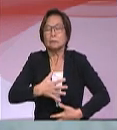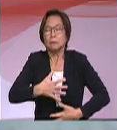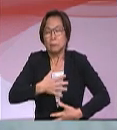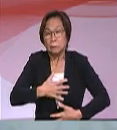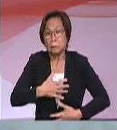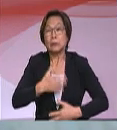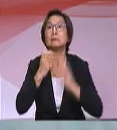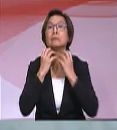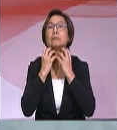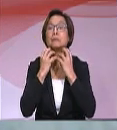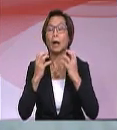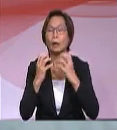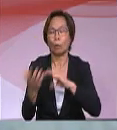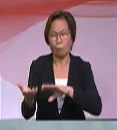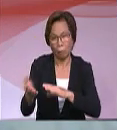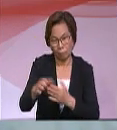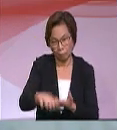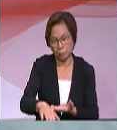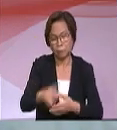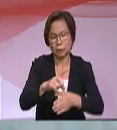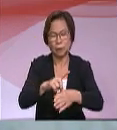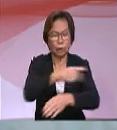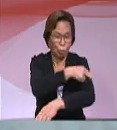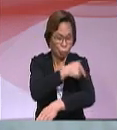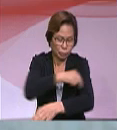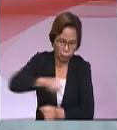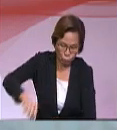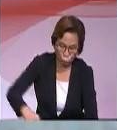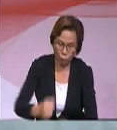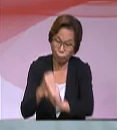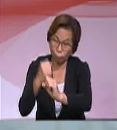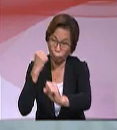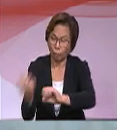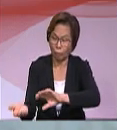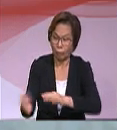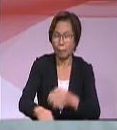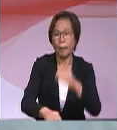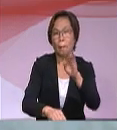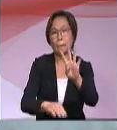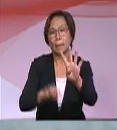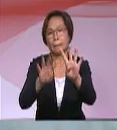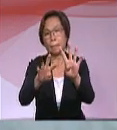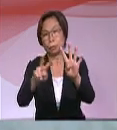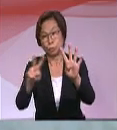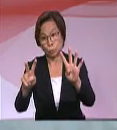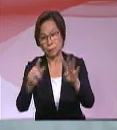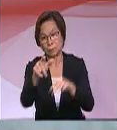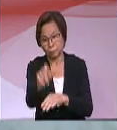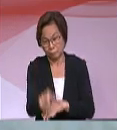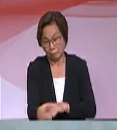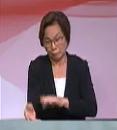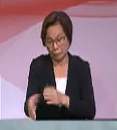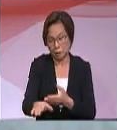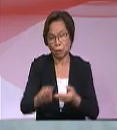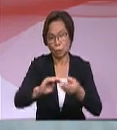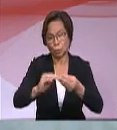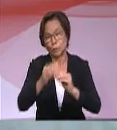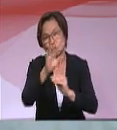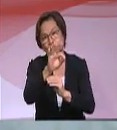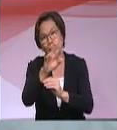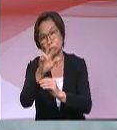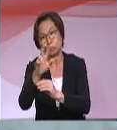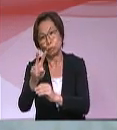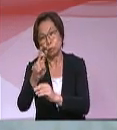hypothyroid. Beliau meninggal di Hospital Sungai Buloh. Kes kematian 442, kes nombor